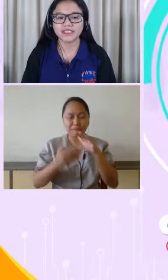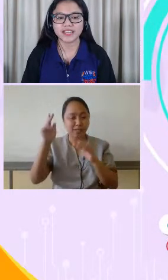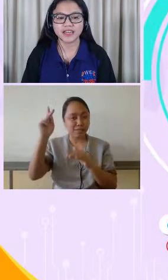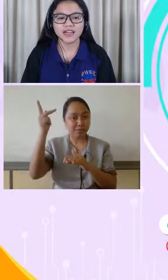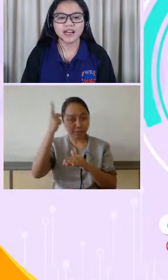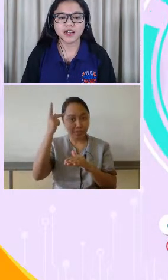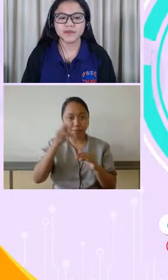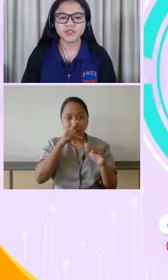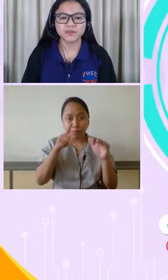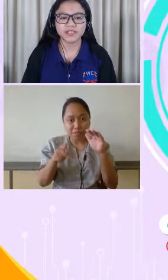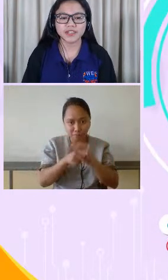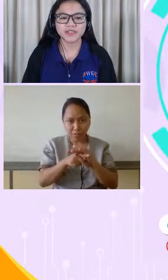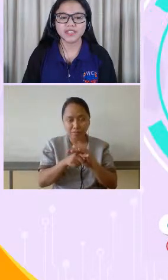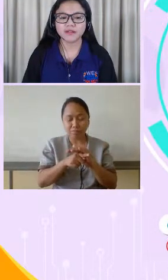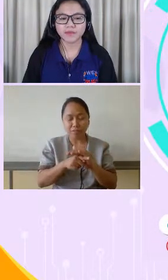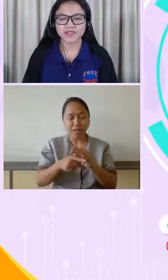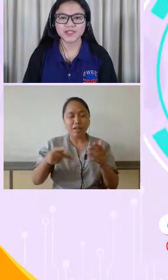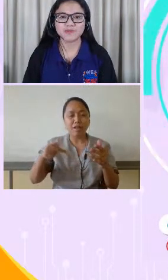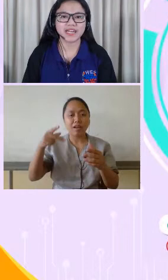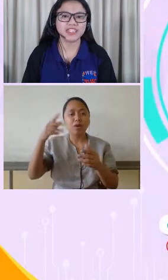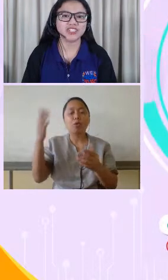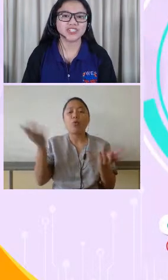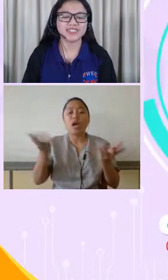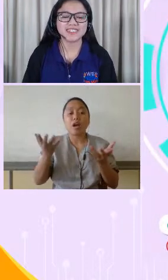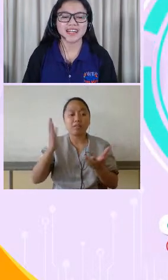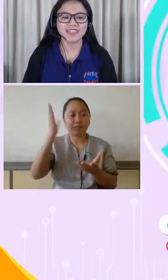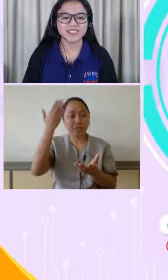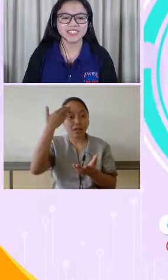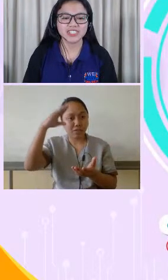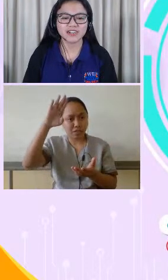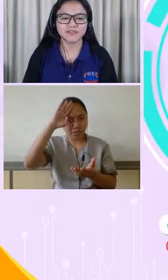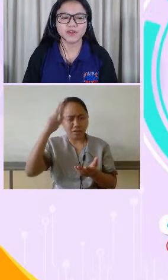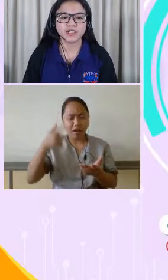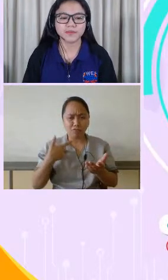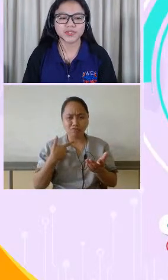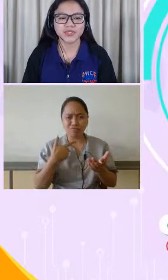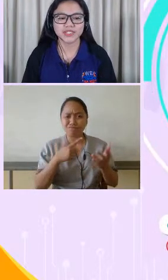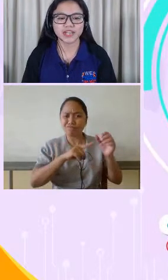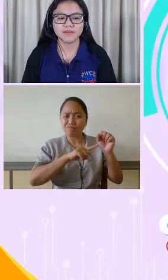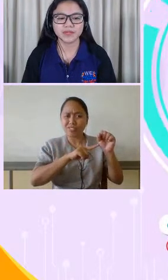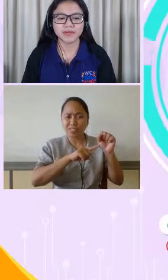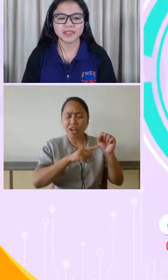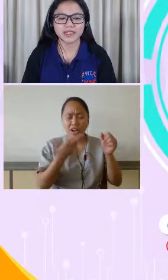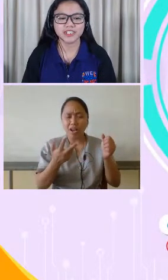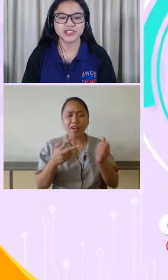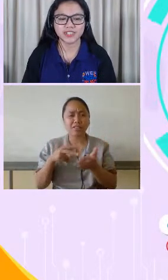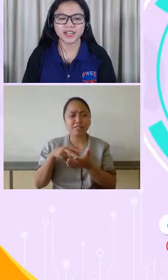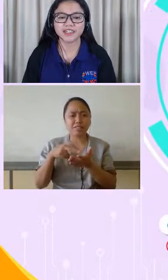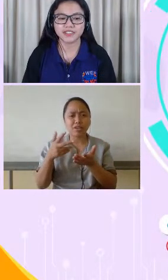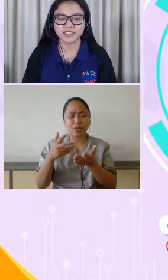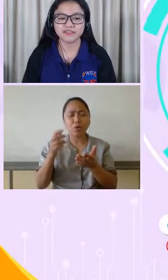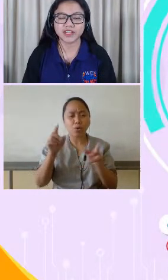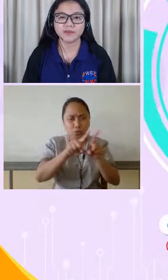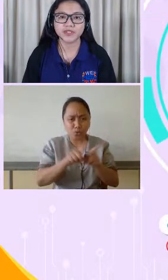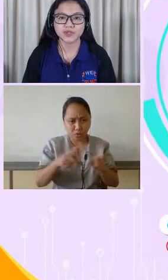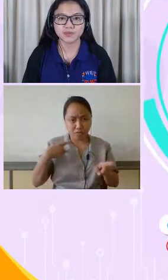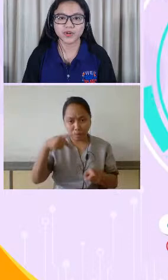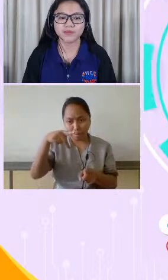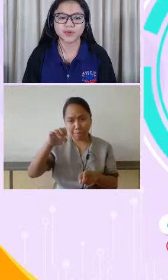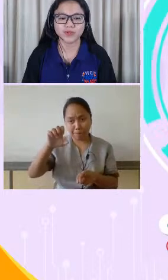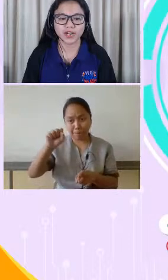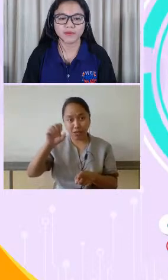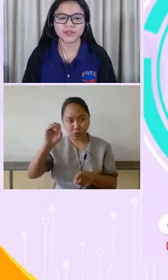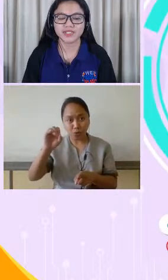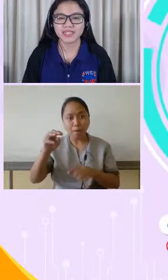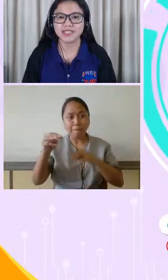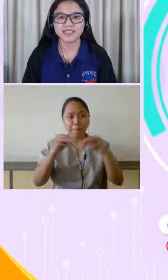LPU Cavite habang tumatayo rin na PESO manager. Sa ngayon, siya ang focal person ng implementation ng Career Development